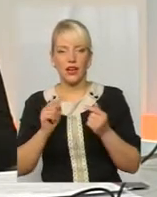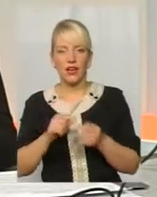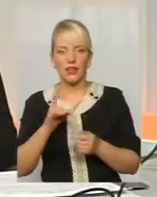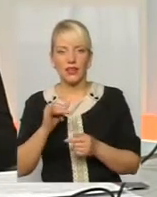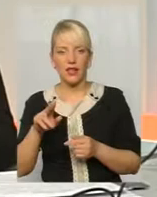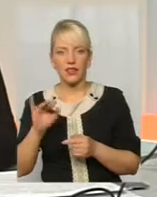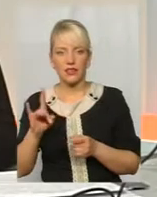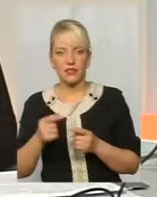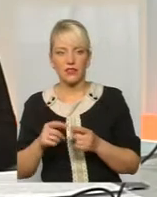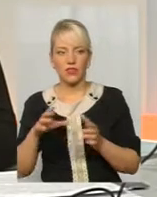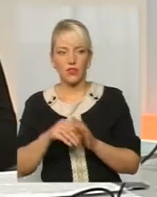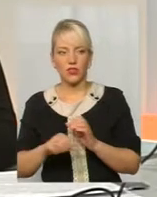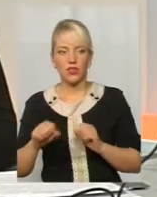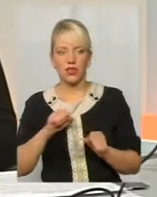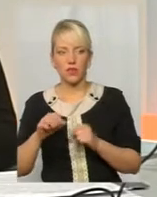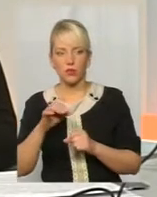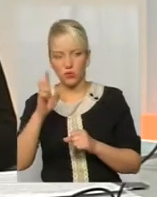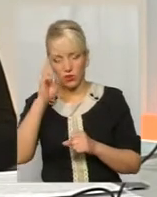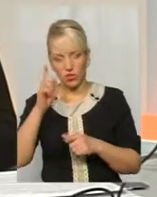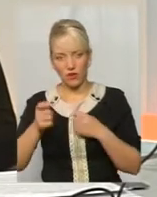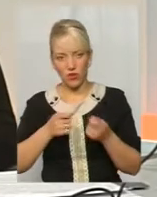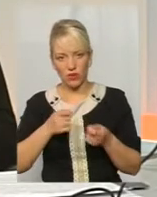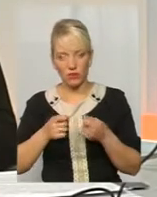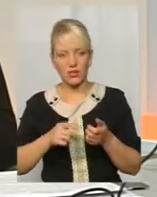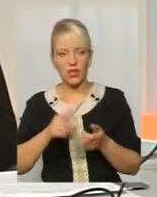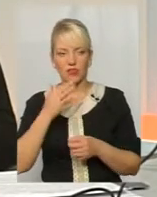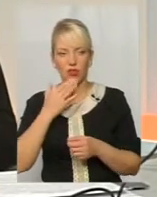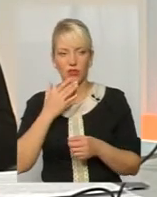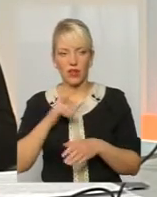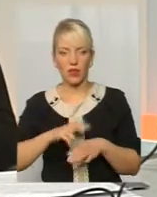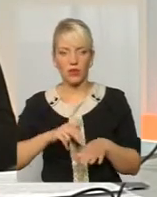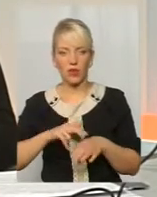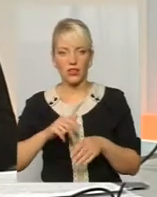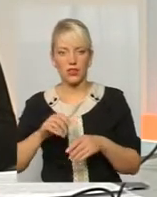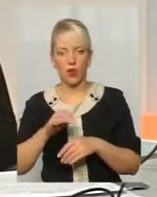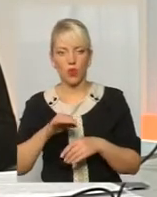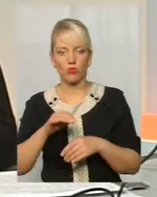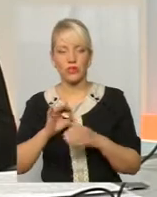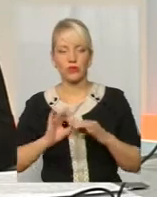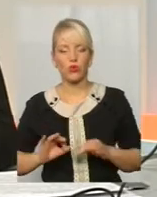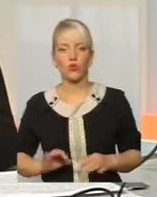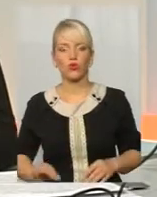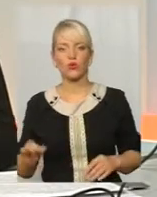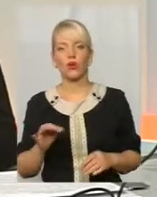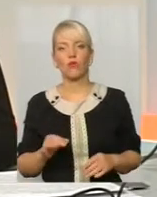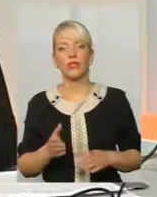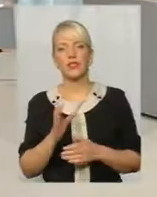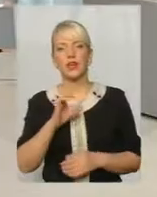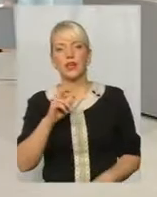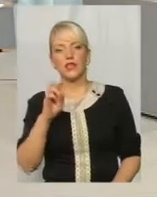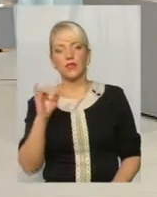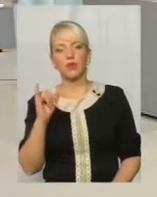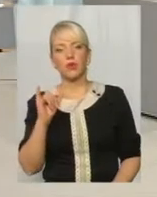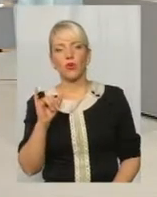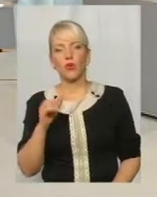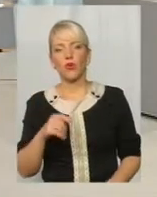керівництво Хмельницької обласної державної адміністрації, Національної поліції області, прокуратури області, Служби безпеки,